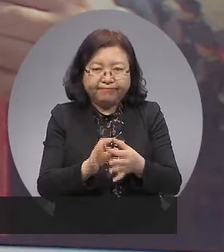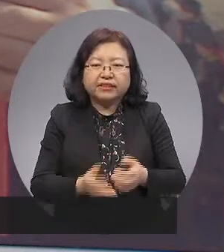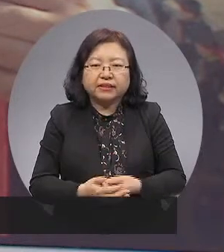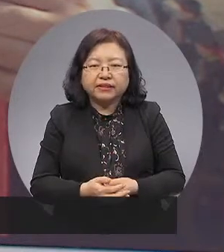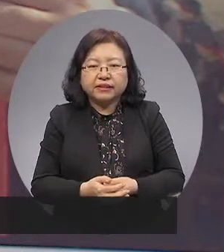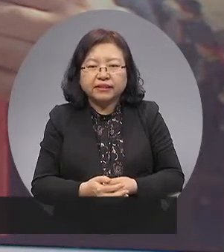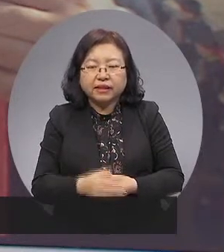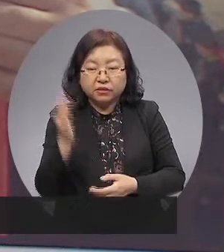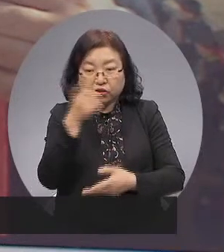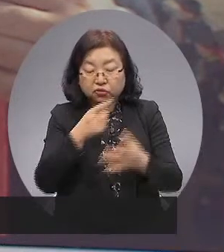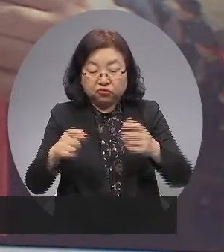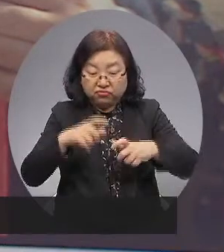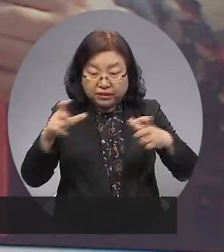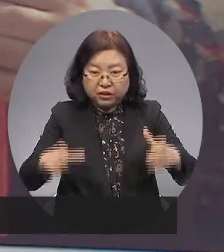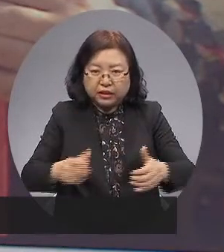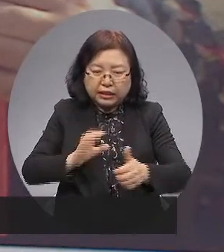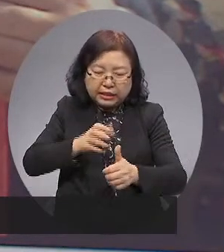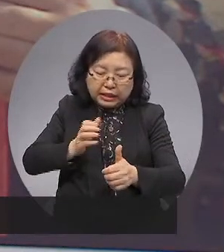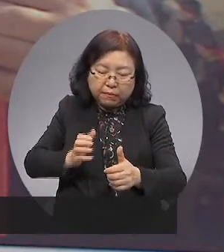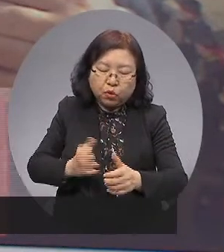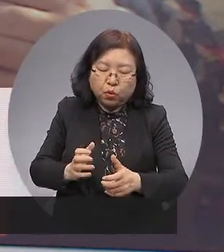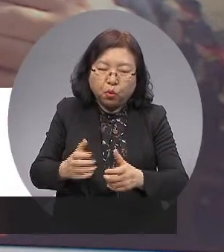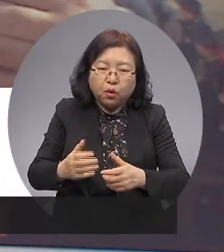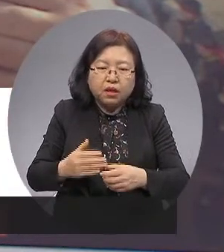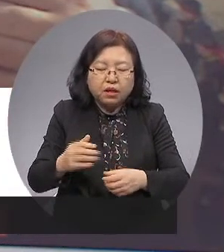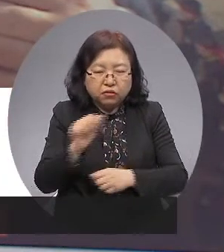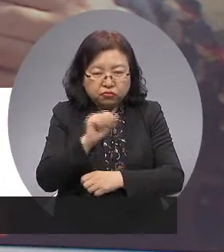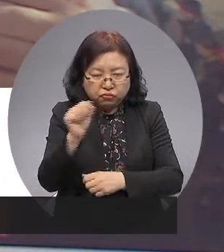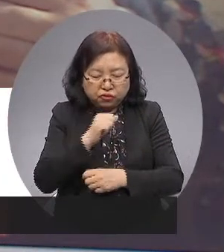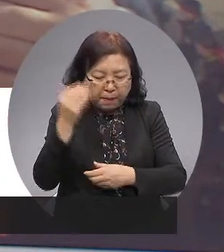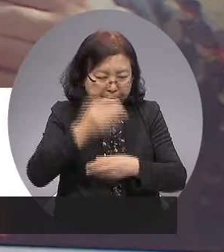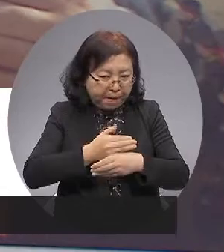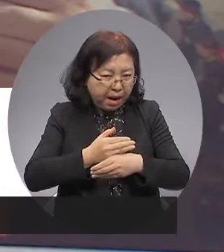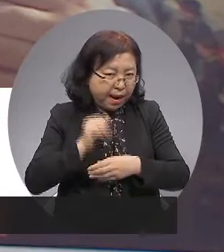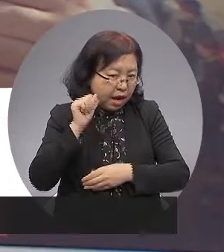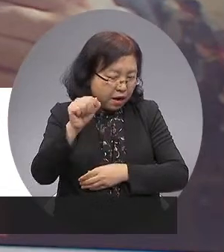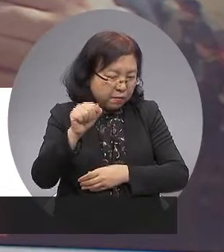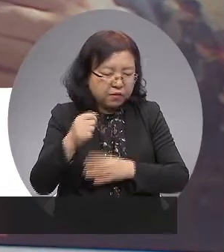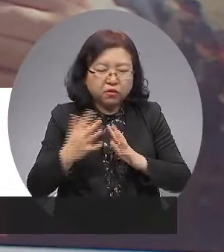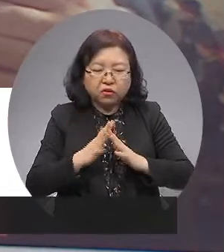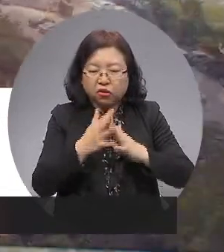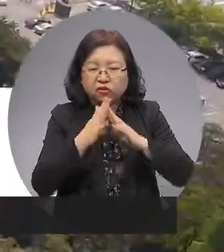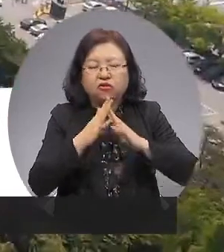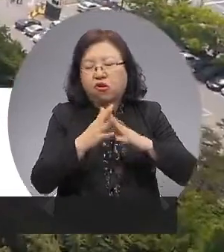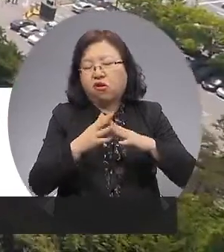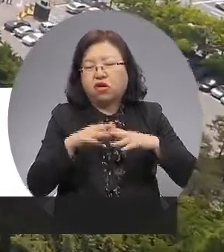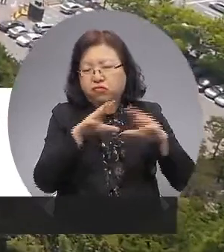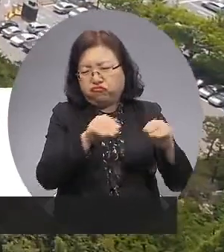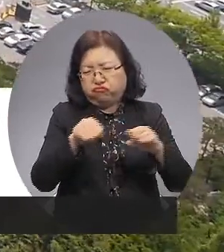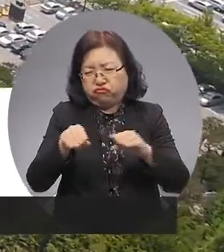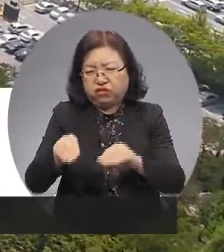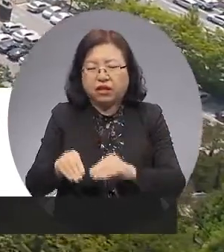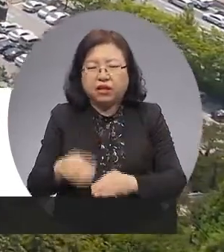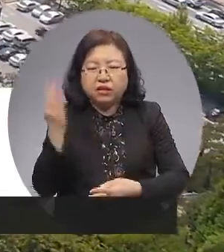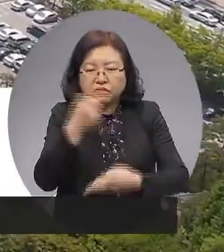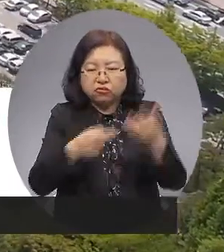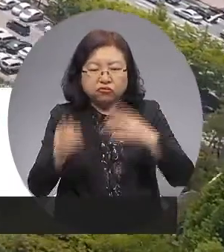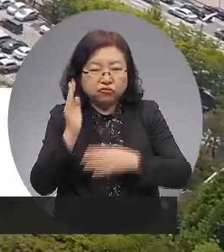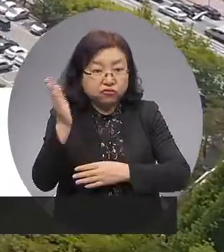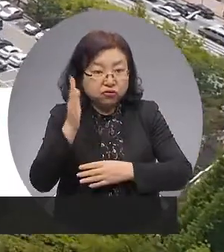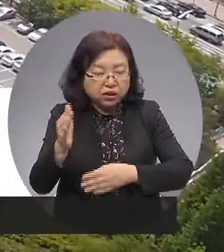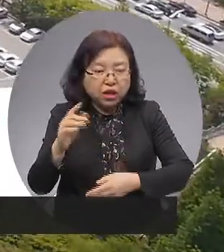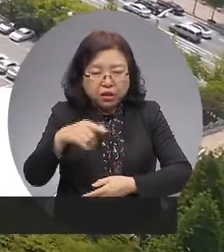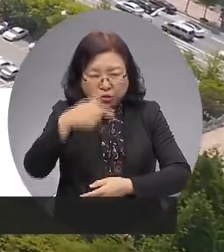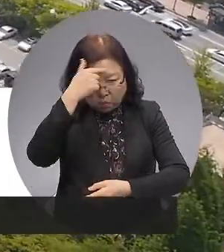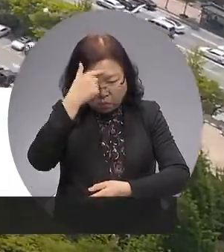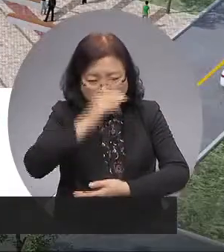이어가겠습니다. 청주권 레미콘 운송 파업 여파로 건설 중단 사태가 속출하고 있습니다. 청주시는 고인쇠